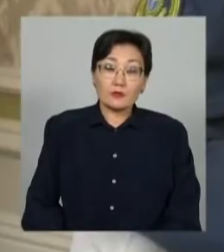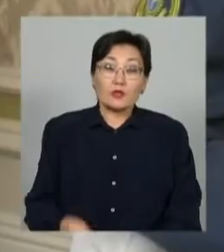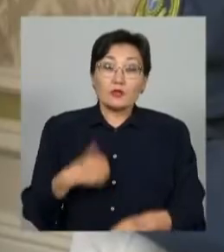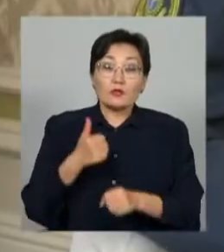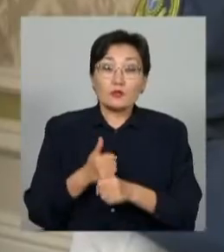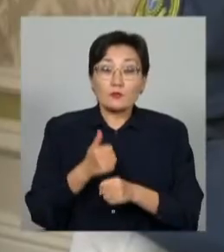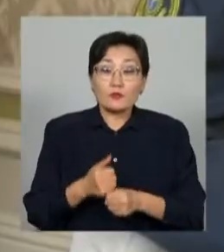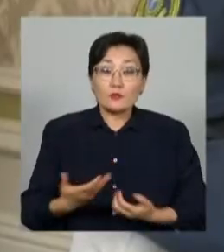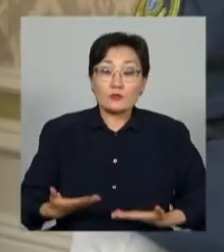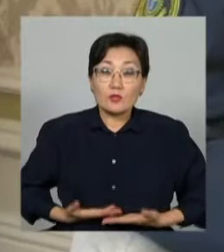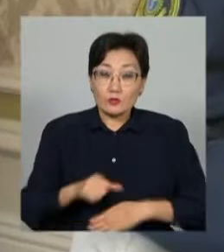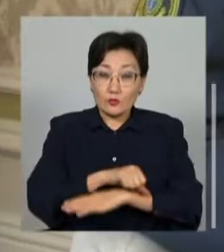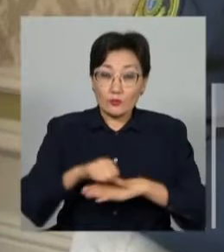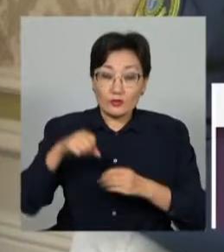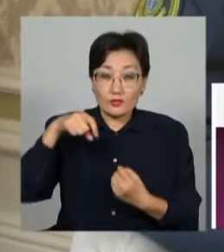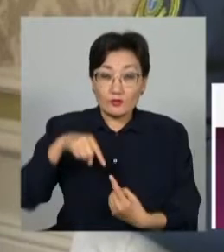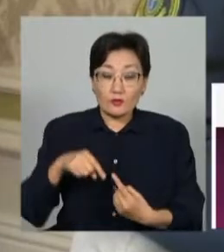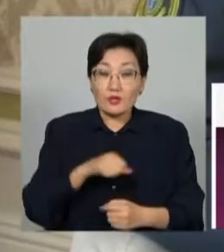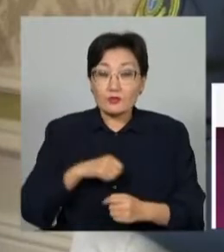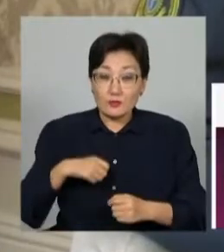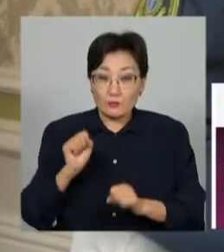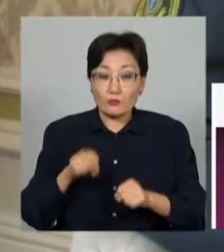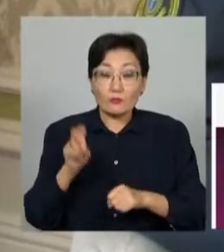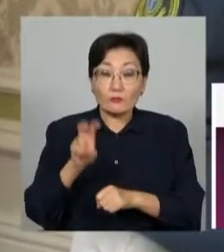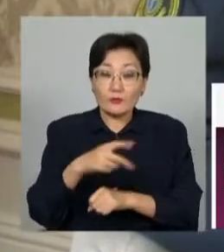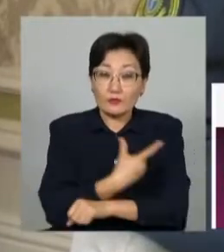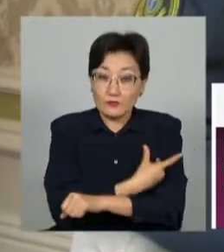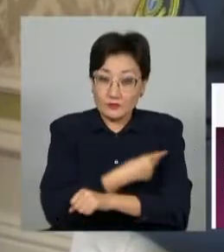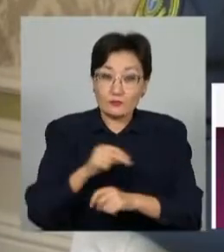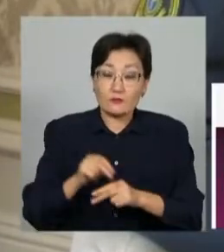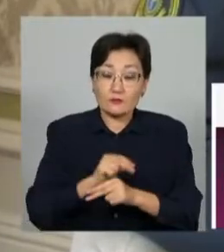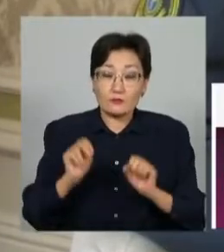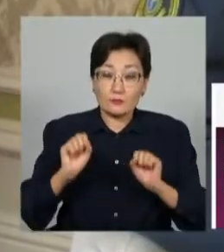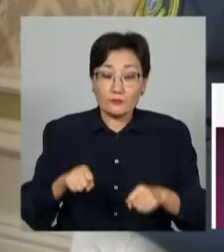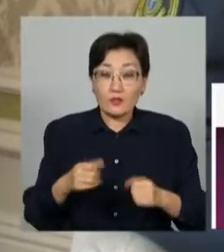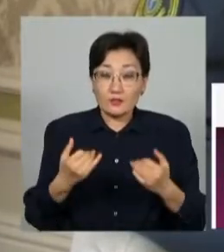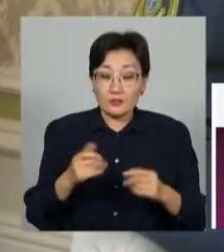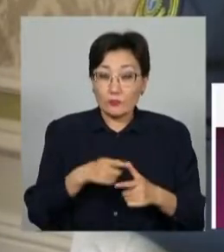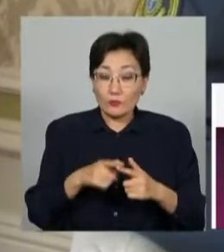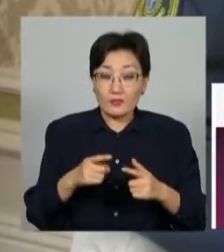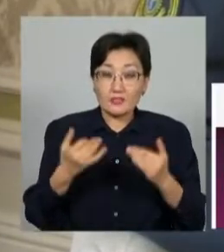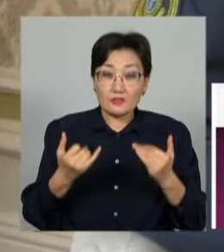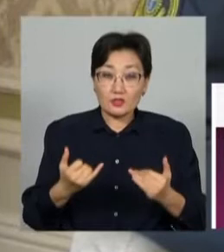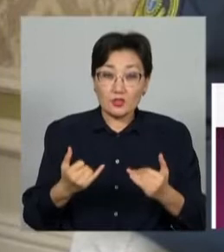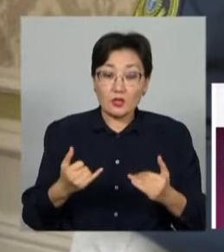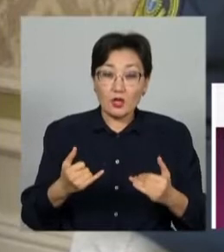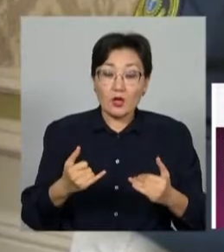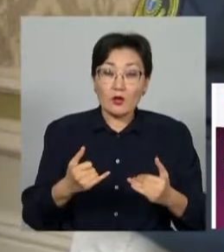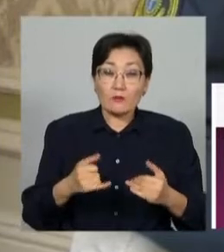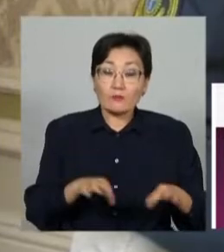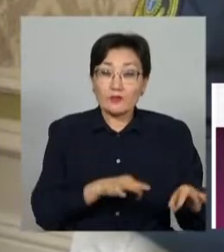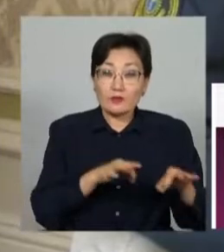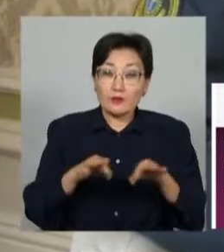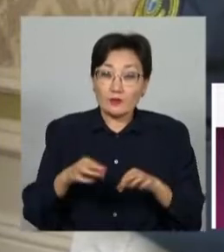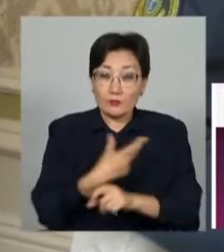Негізінен тұрғылықты мекен жайы бойынша өздері алады. Болмаса қазір ұйымдастырған жерлер бар ғой,